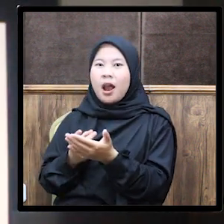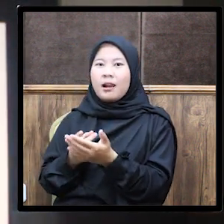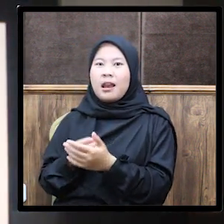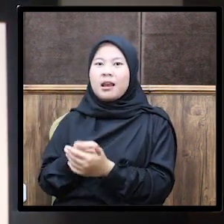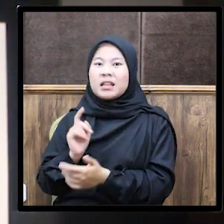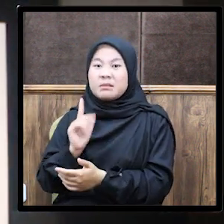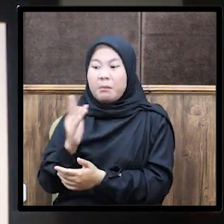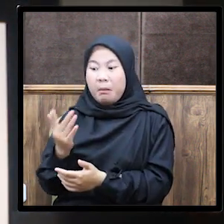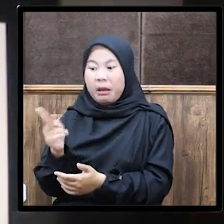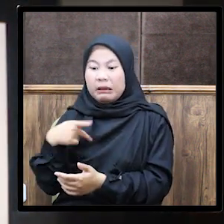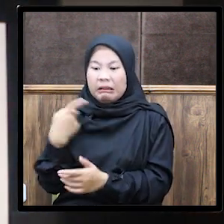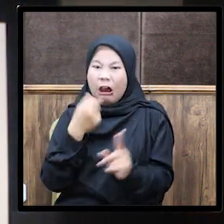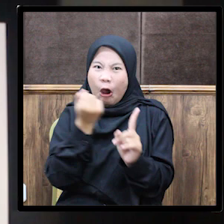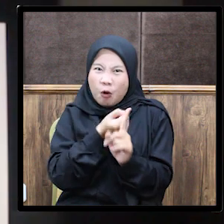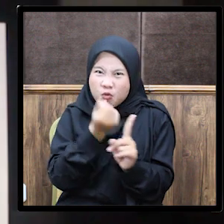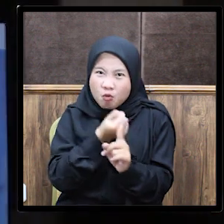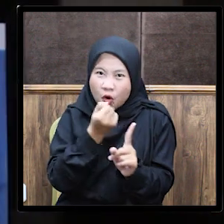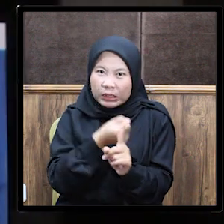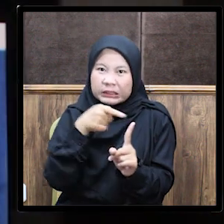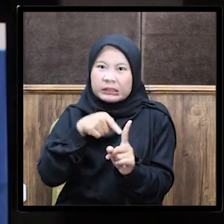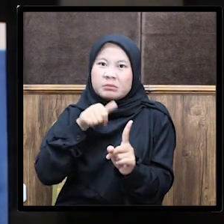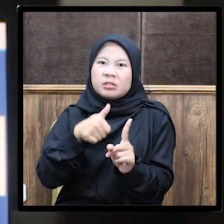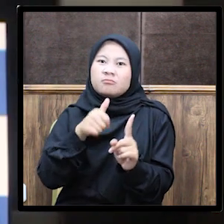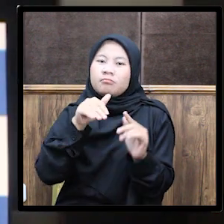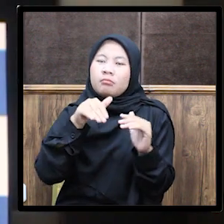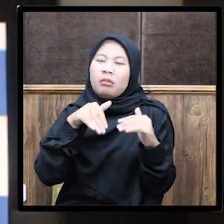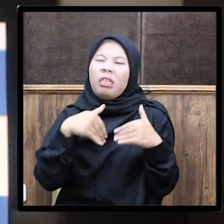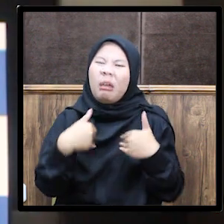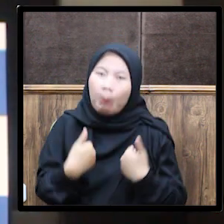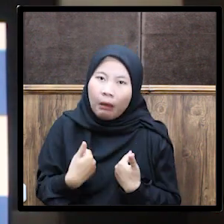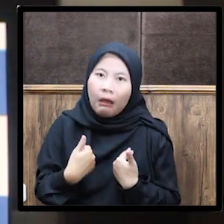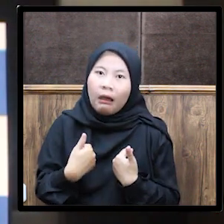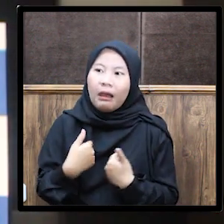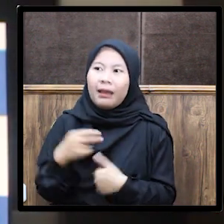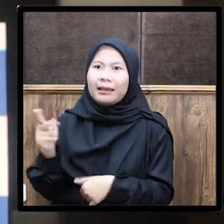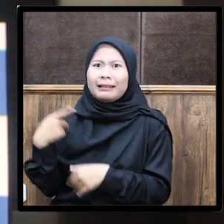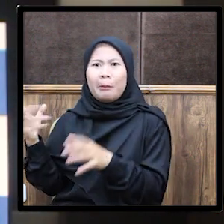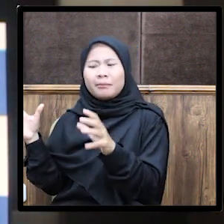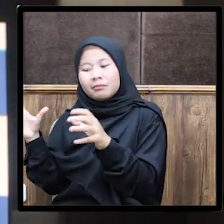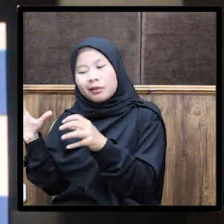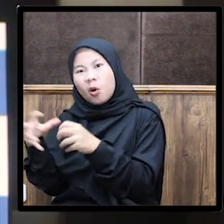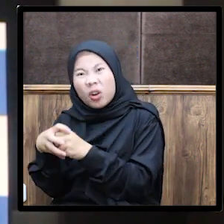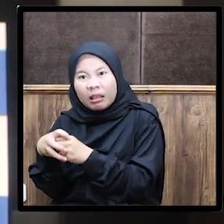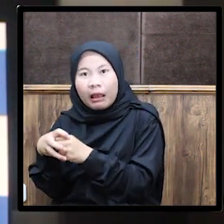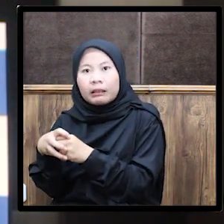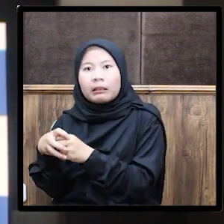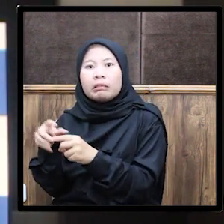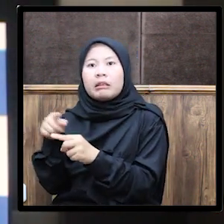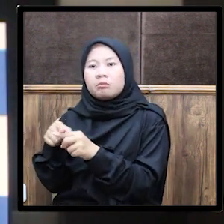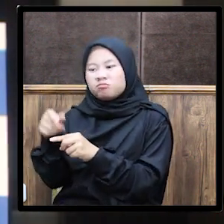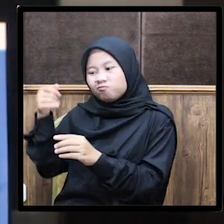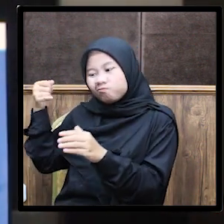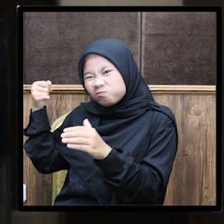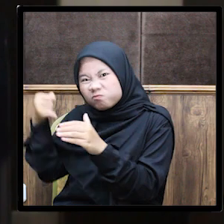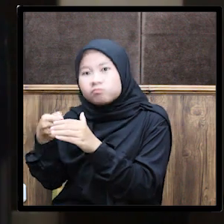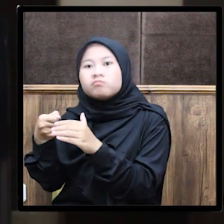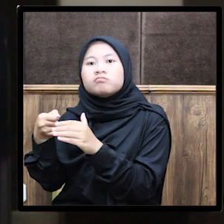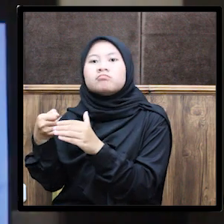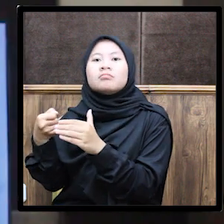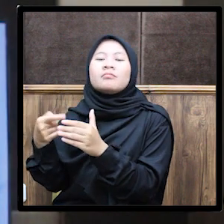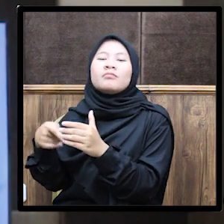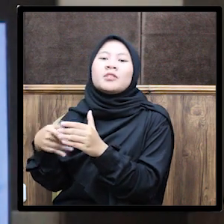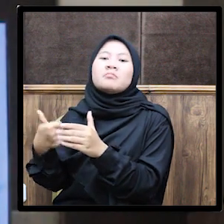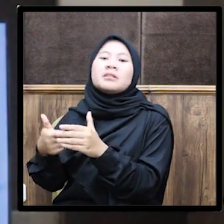sangat melemahkan ya. Gitu. Itu sudah, kita itu sudah minoritas, kemudian ada noda money politik itu